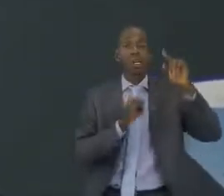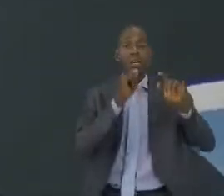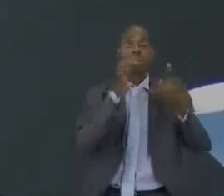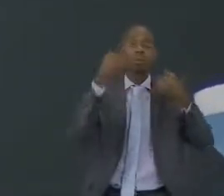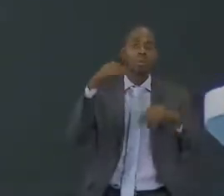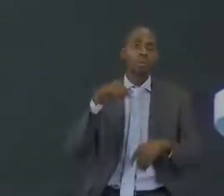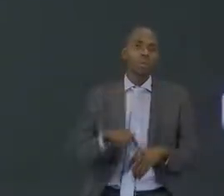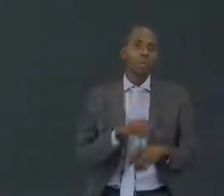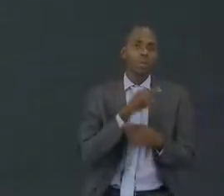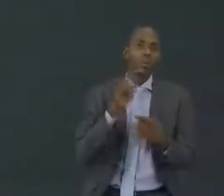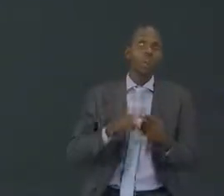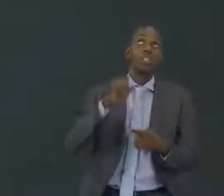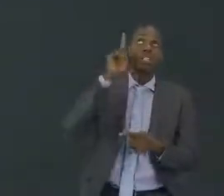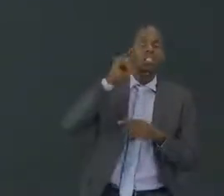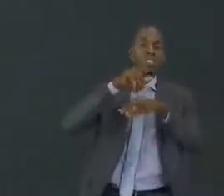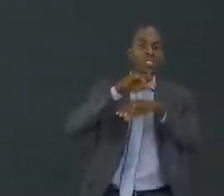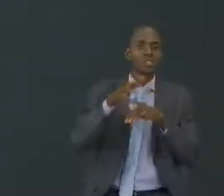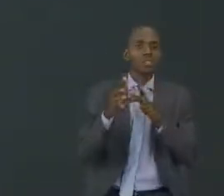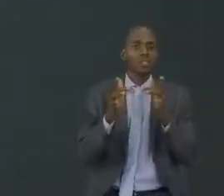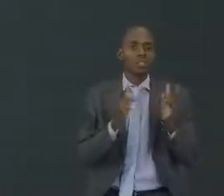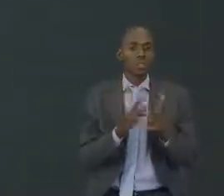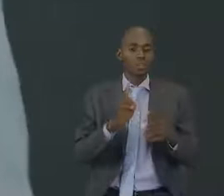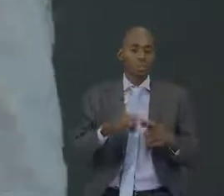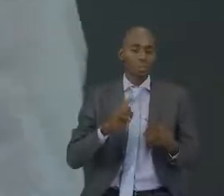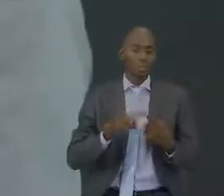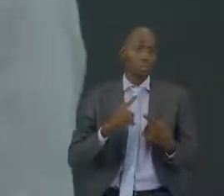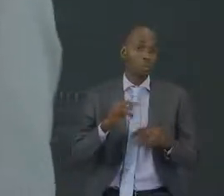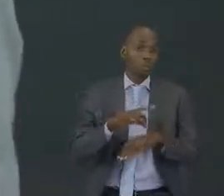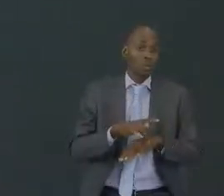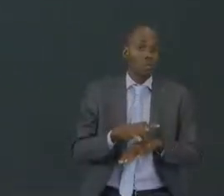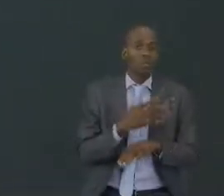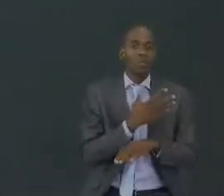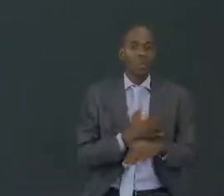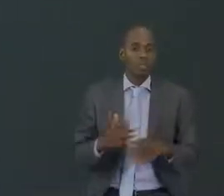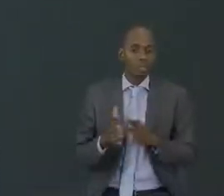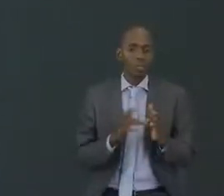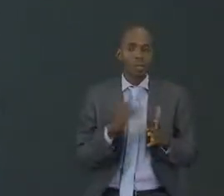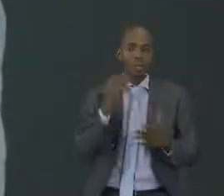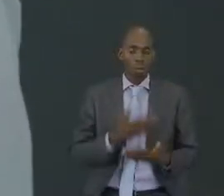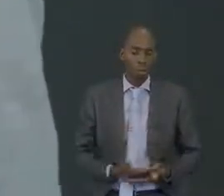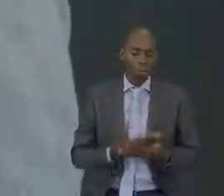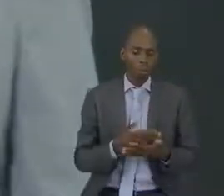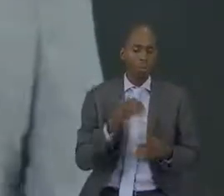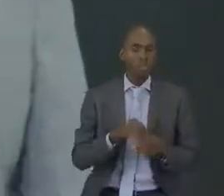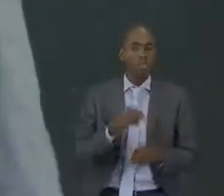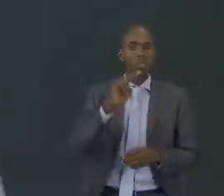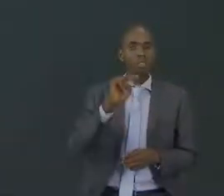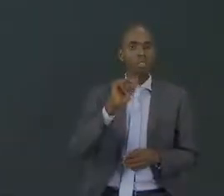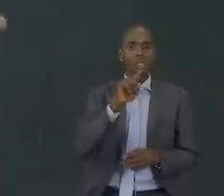Quand il a envoyé Jésus-Christ sur la terre et qu'il est né à Nazareth